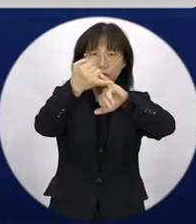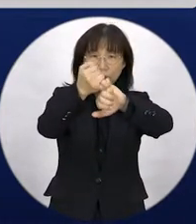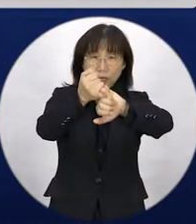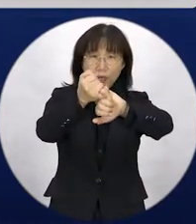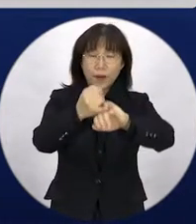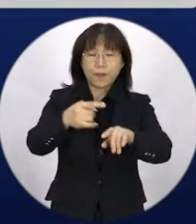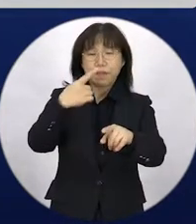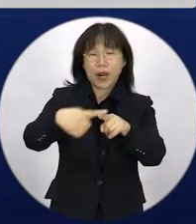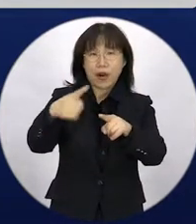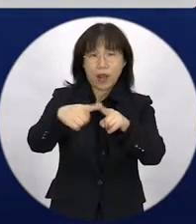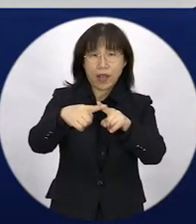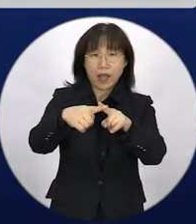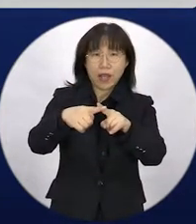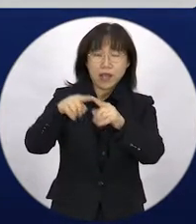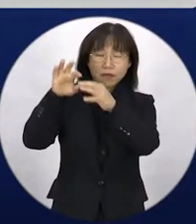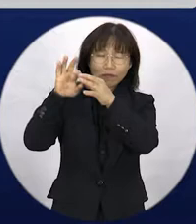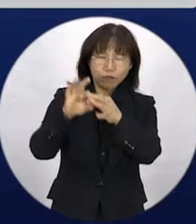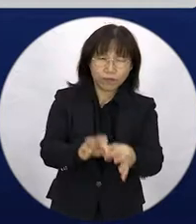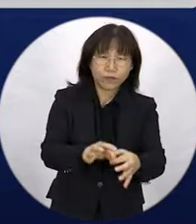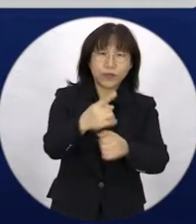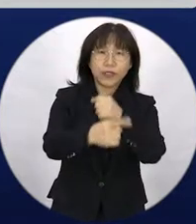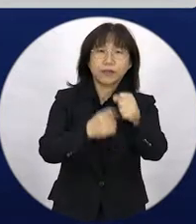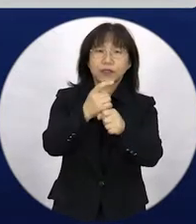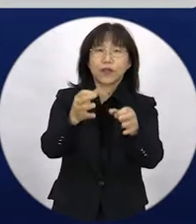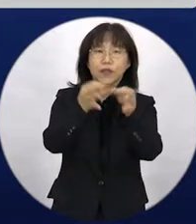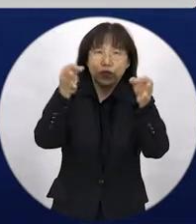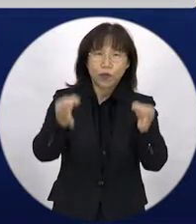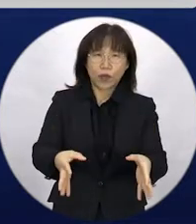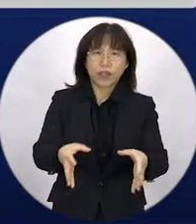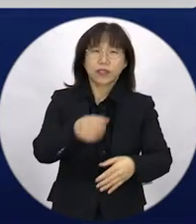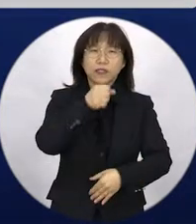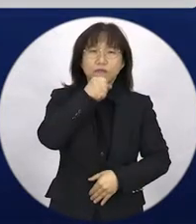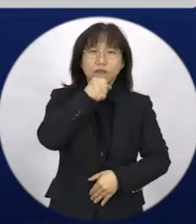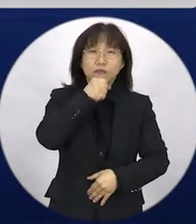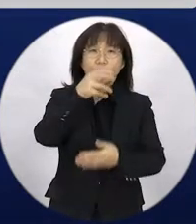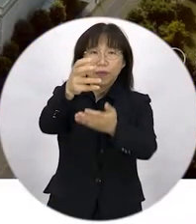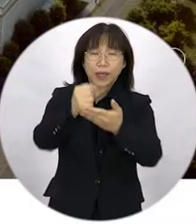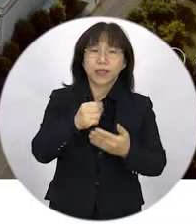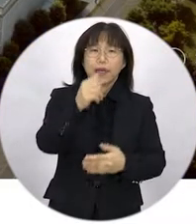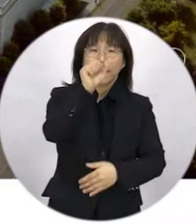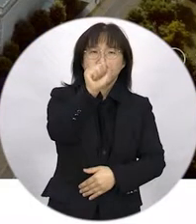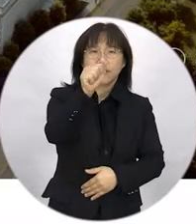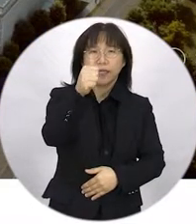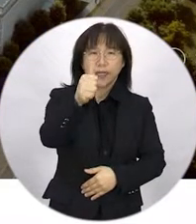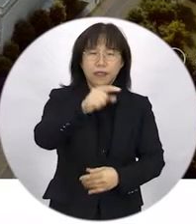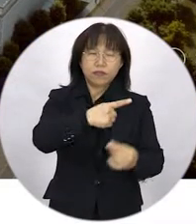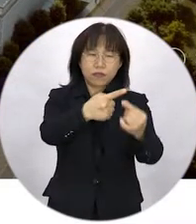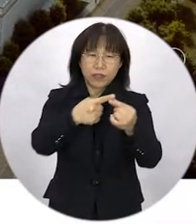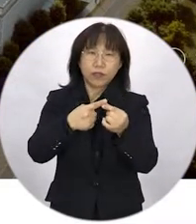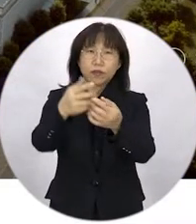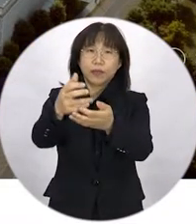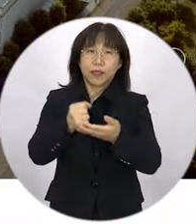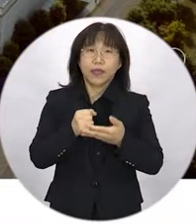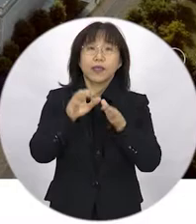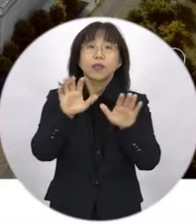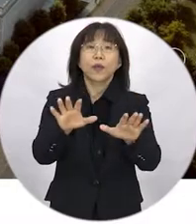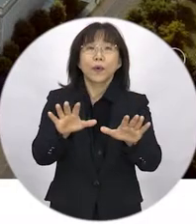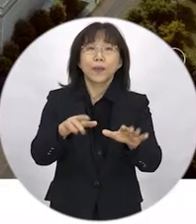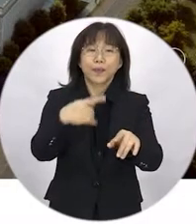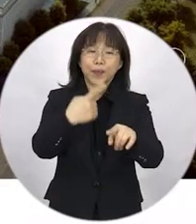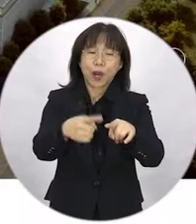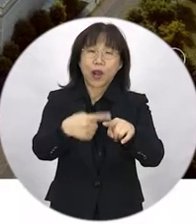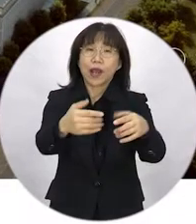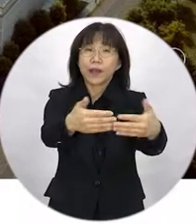11년 연속으로 최고등급인 s 2등급을 받았습니다 이번 평가는 매니페스토